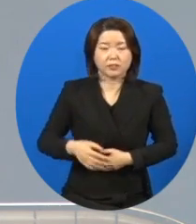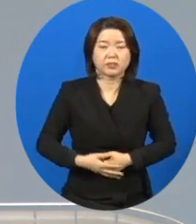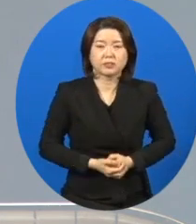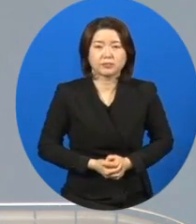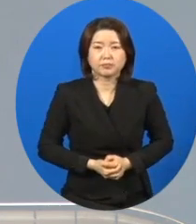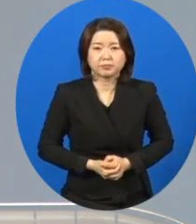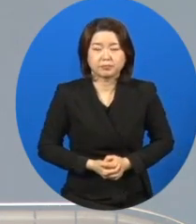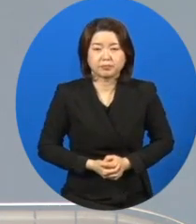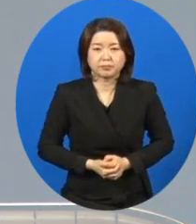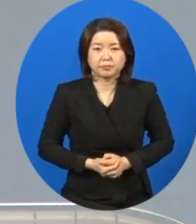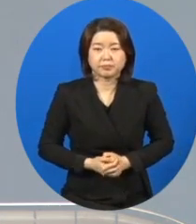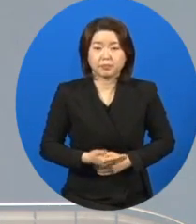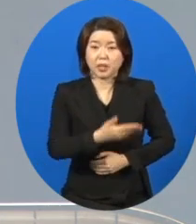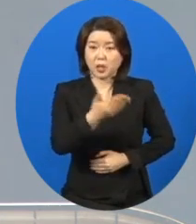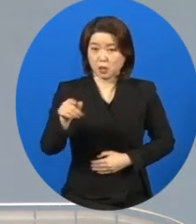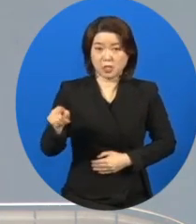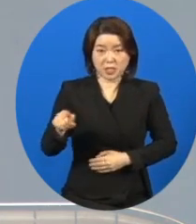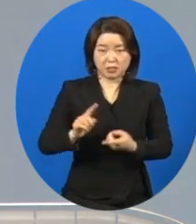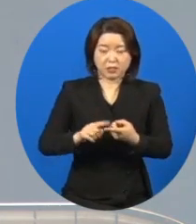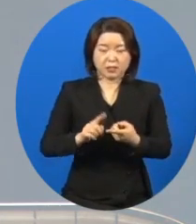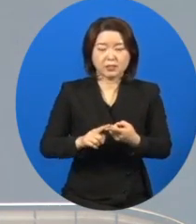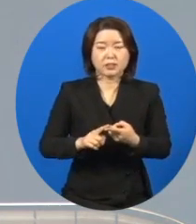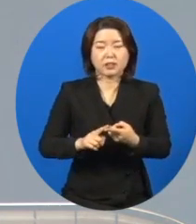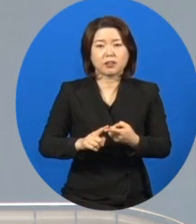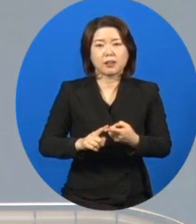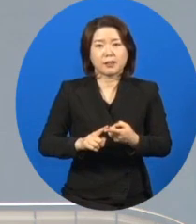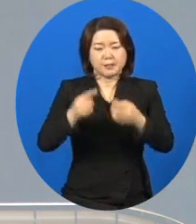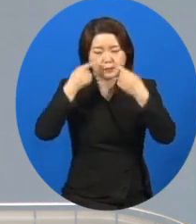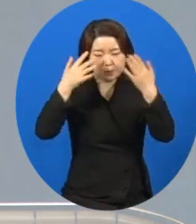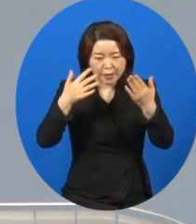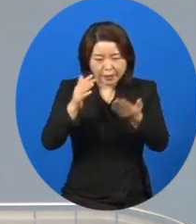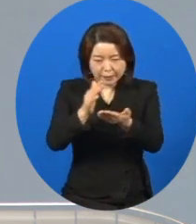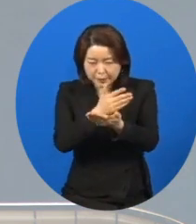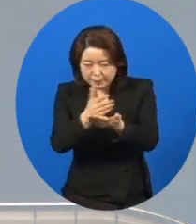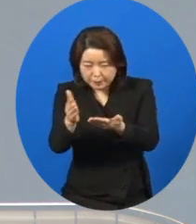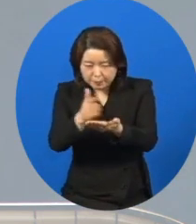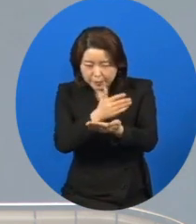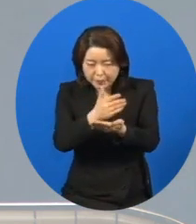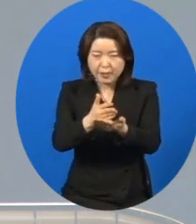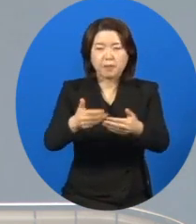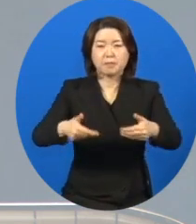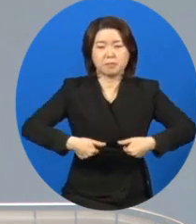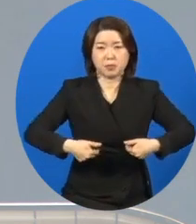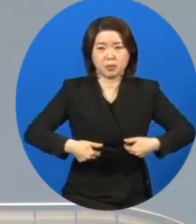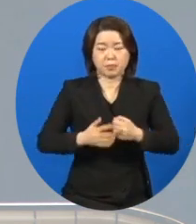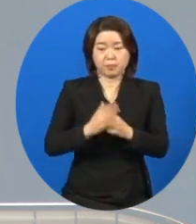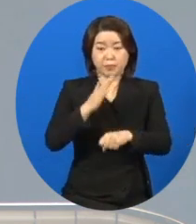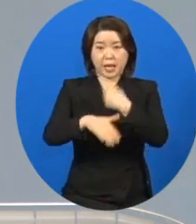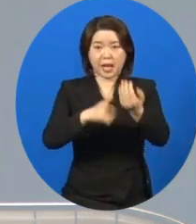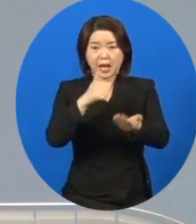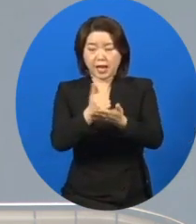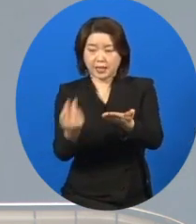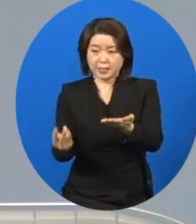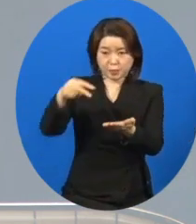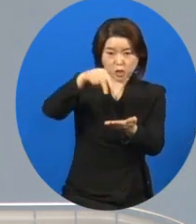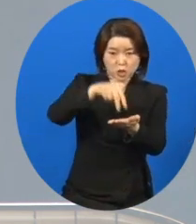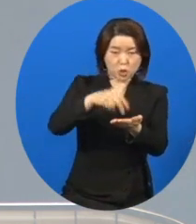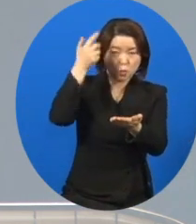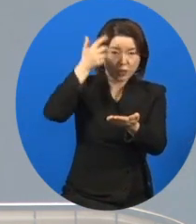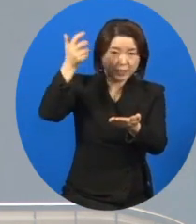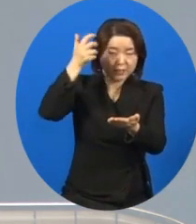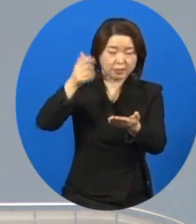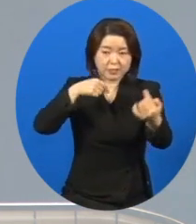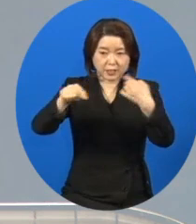여러분, 이 점에 대해서 여러분이 정확한 분별을 가지고 있어야 합니다. 하나님이 세운 영적 지도자의